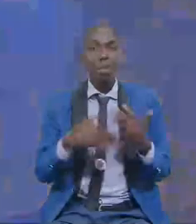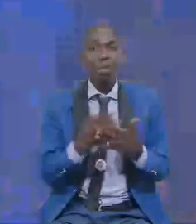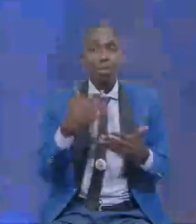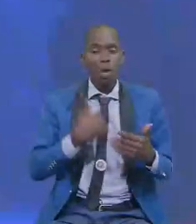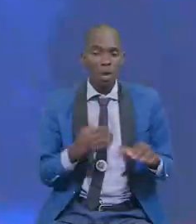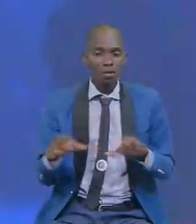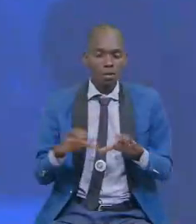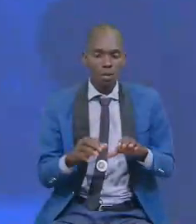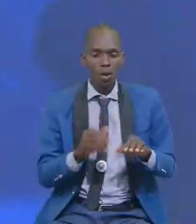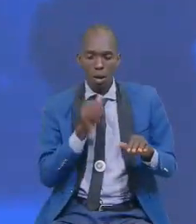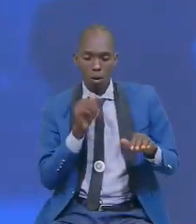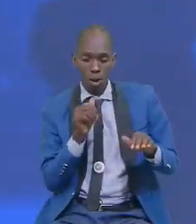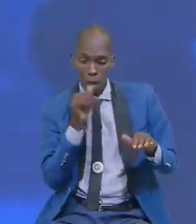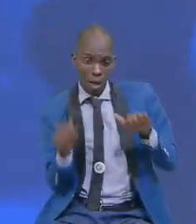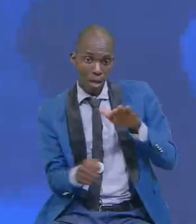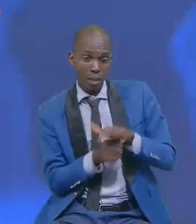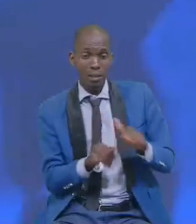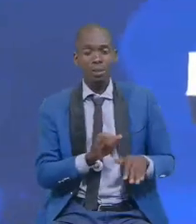Et se passe sous la couverture,